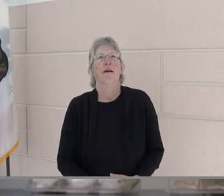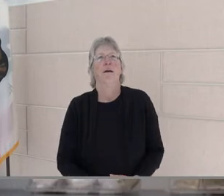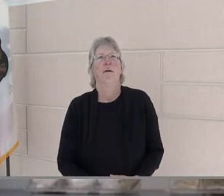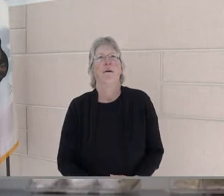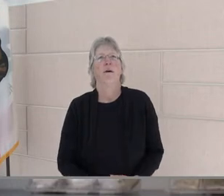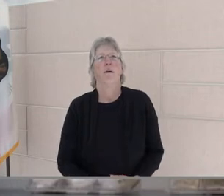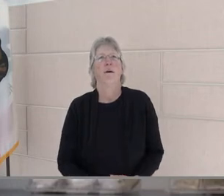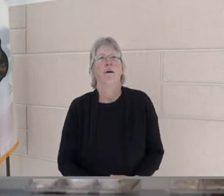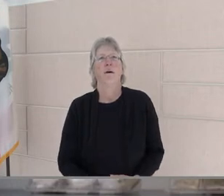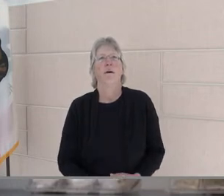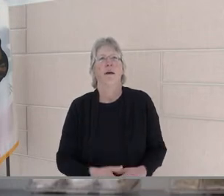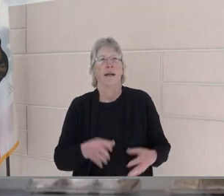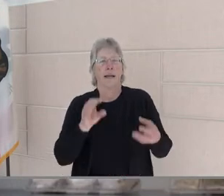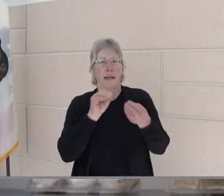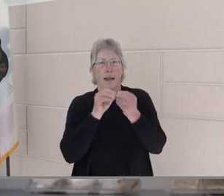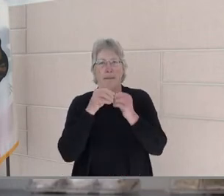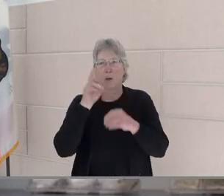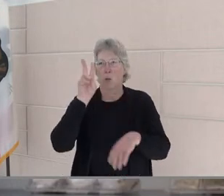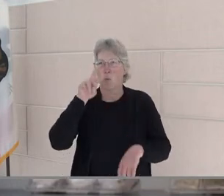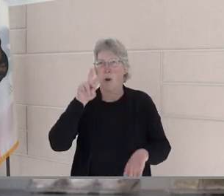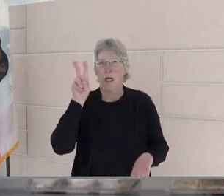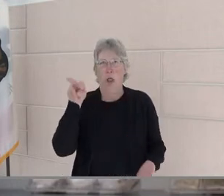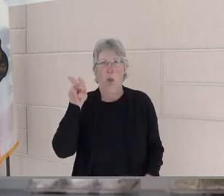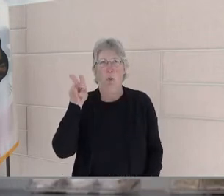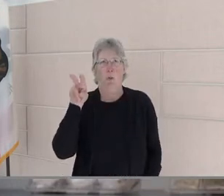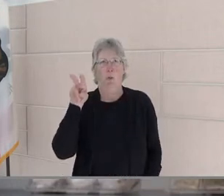เนสไรสมสนาสม